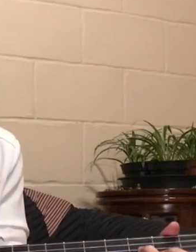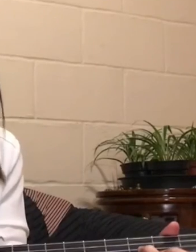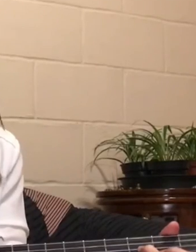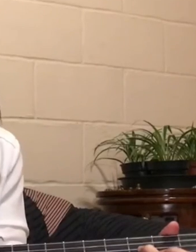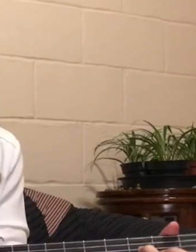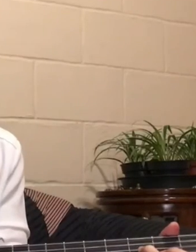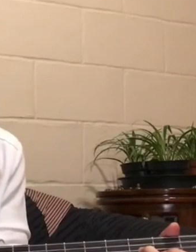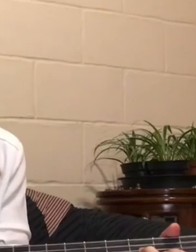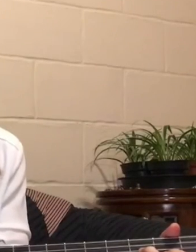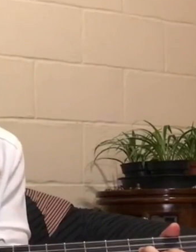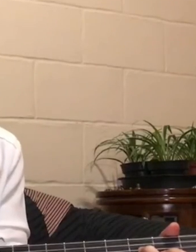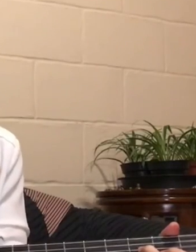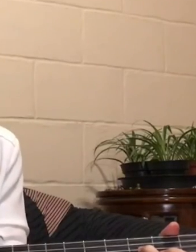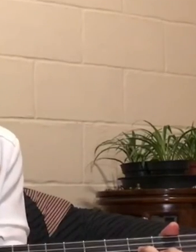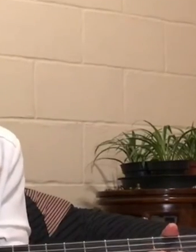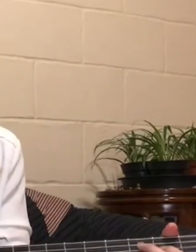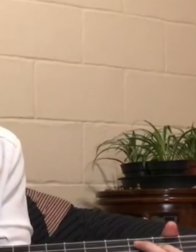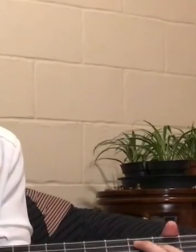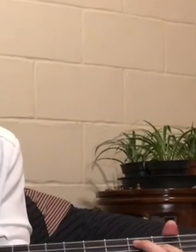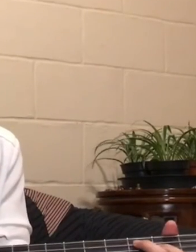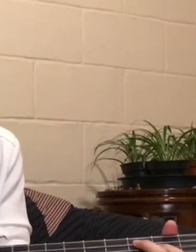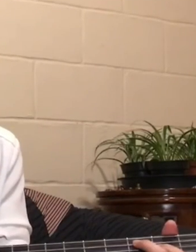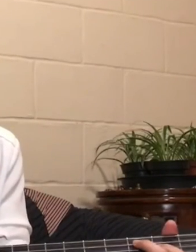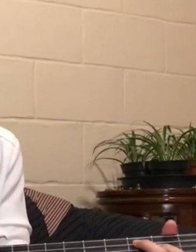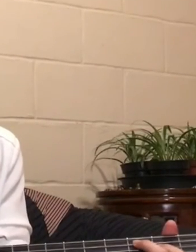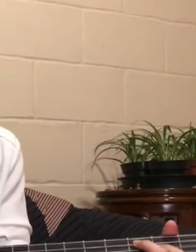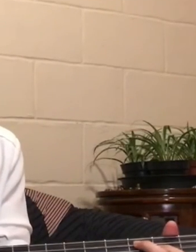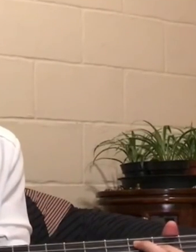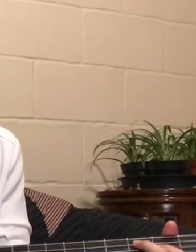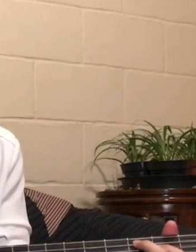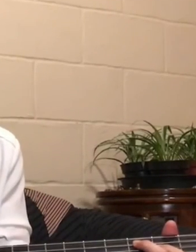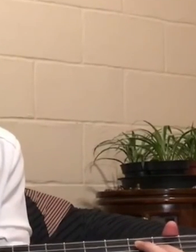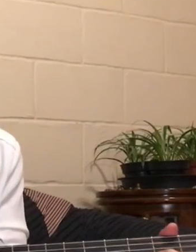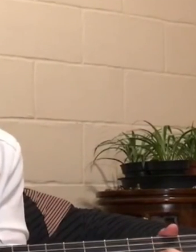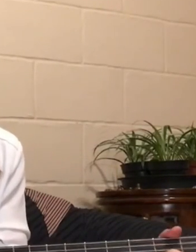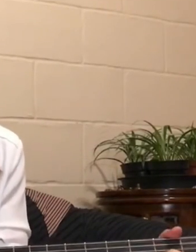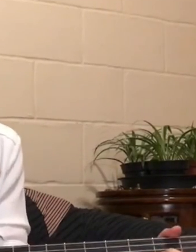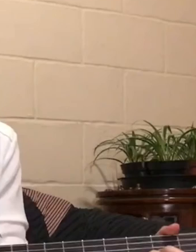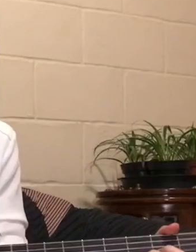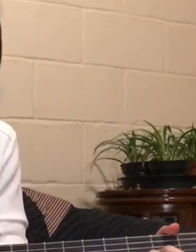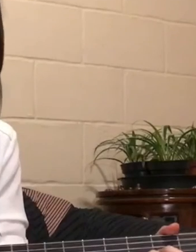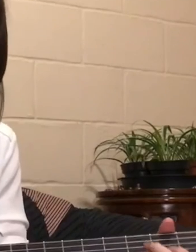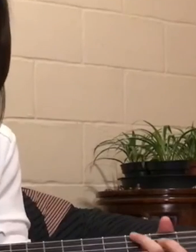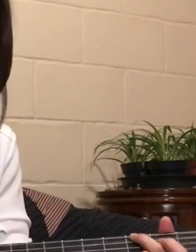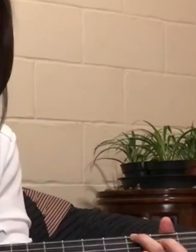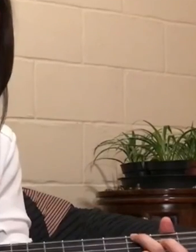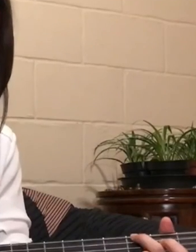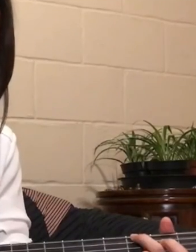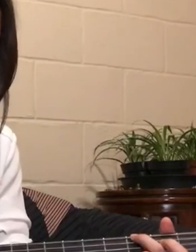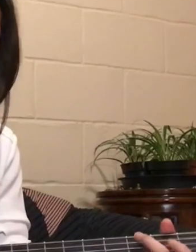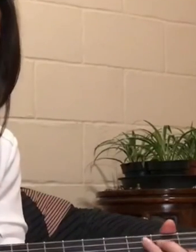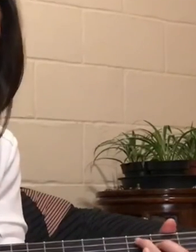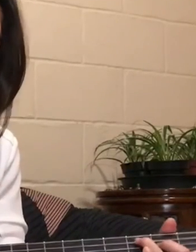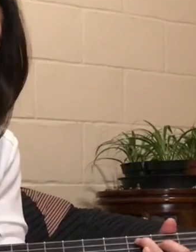Tapi kini tak mungkin lagi, katamu semua sudah